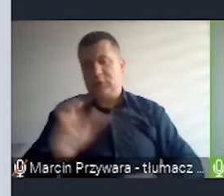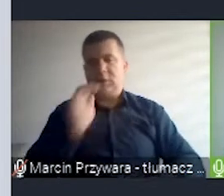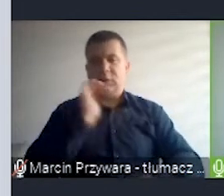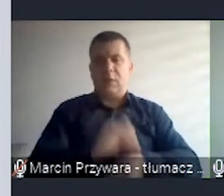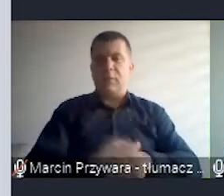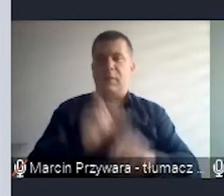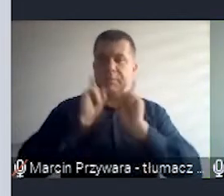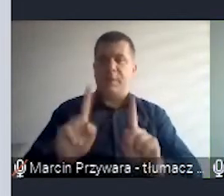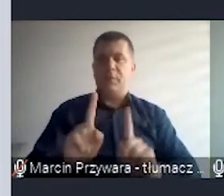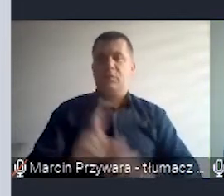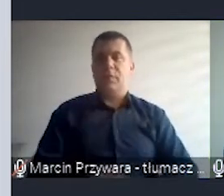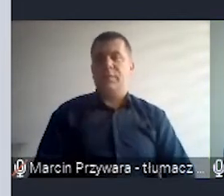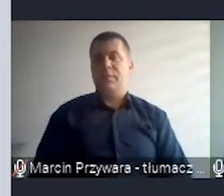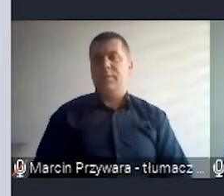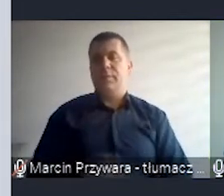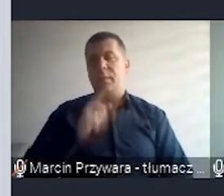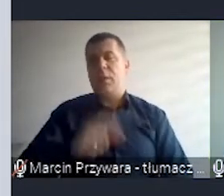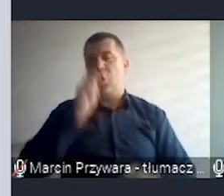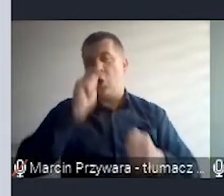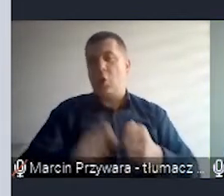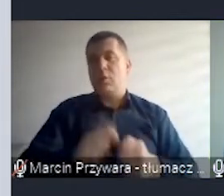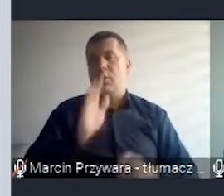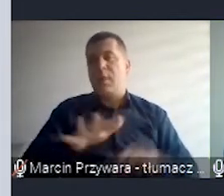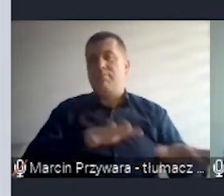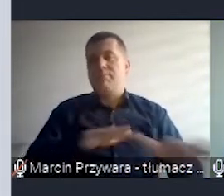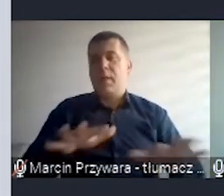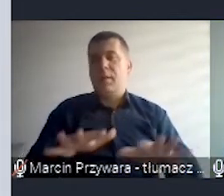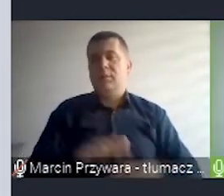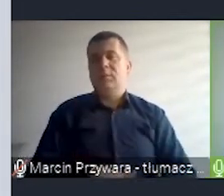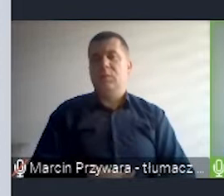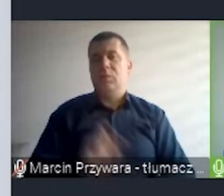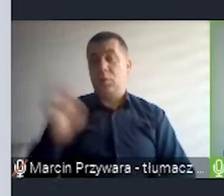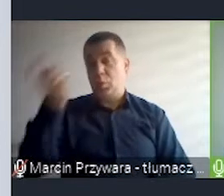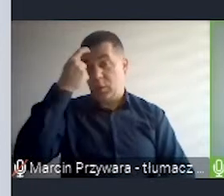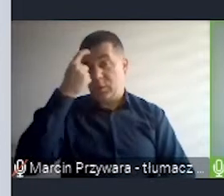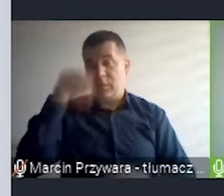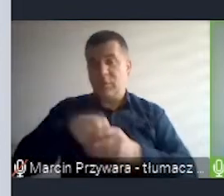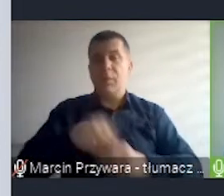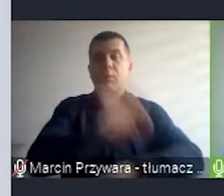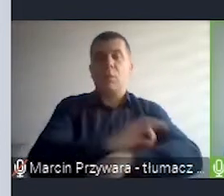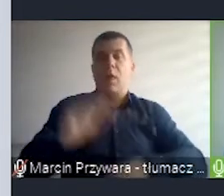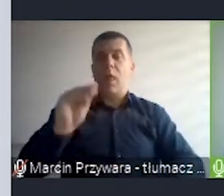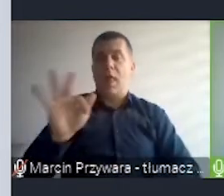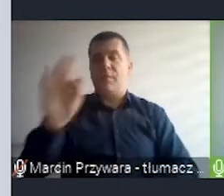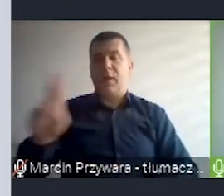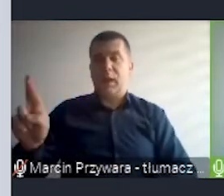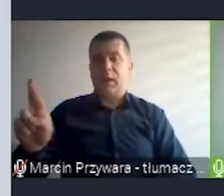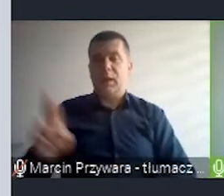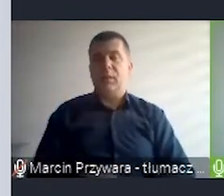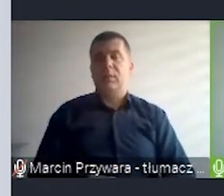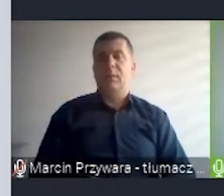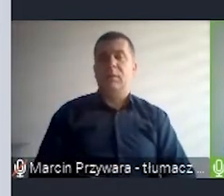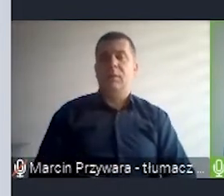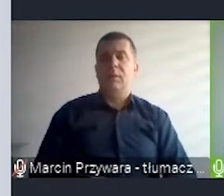prawidłowe. Takie kontrole mają miejsce zdecydowanie głównie w projektach FRR-u